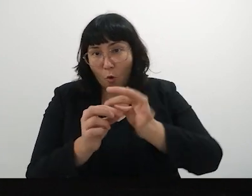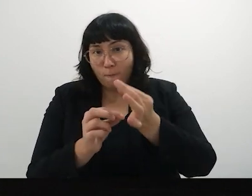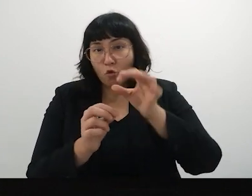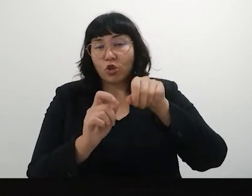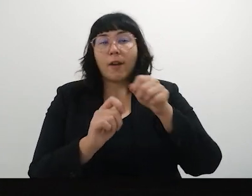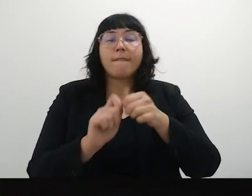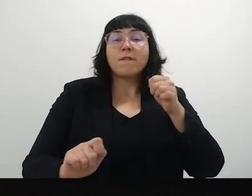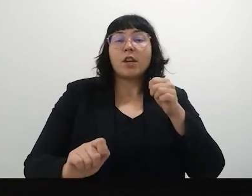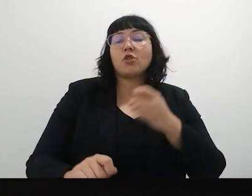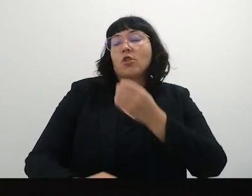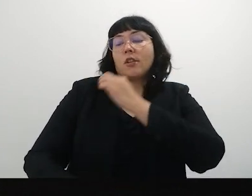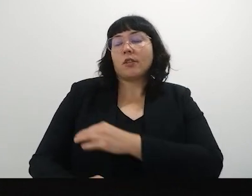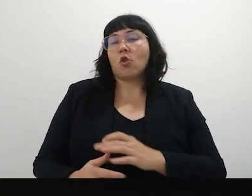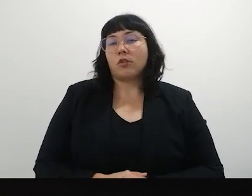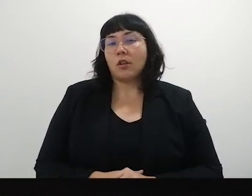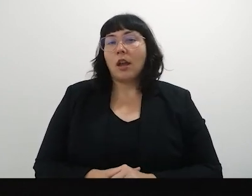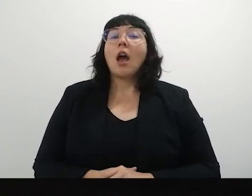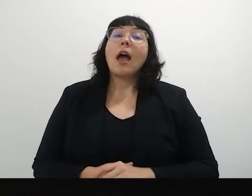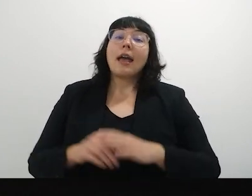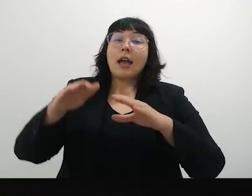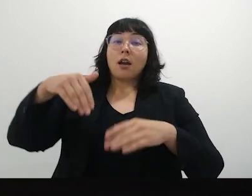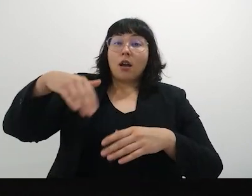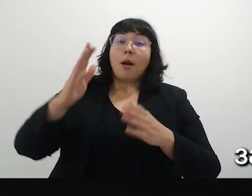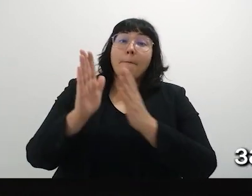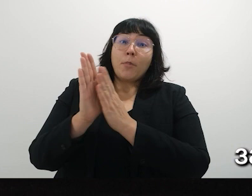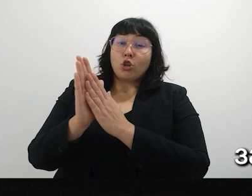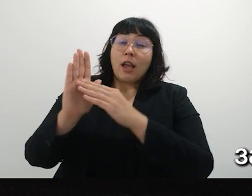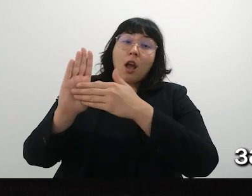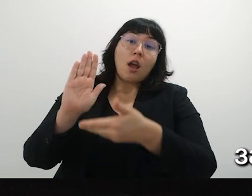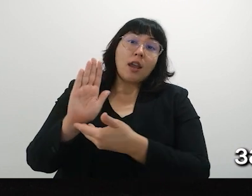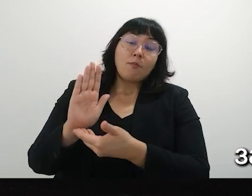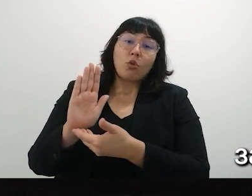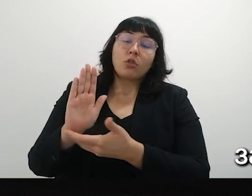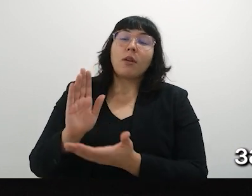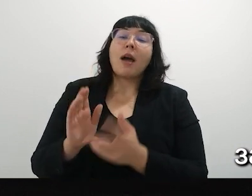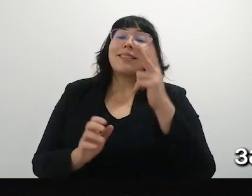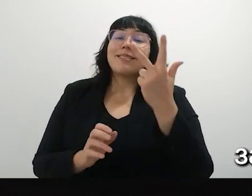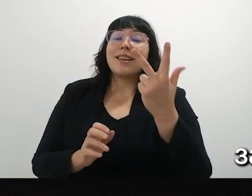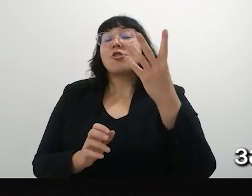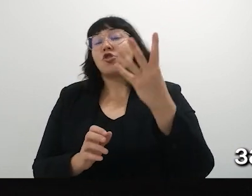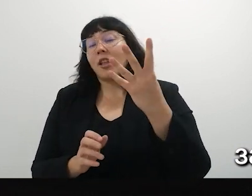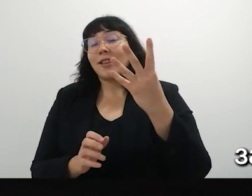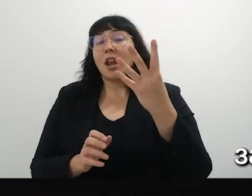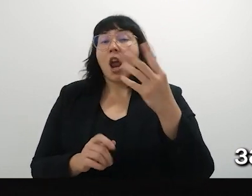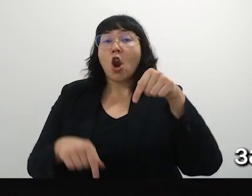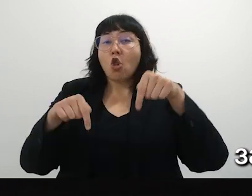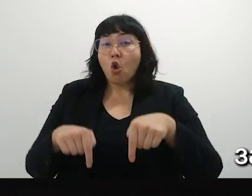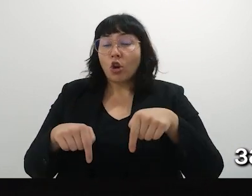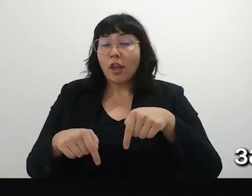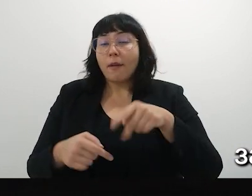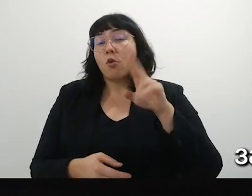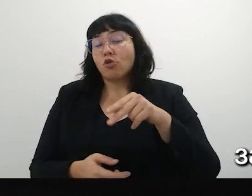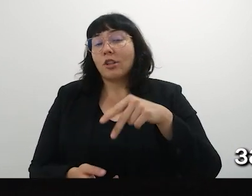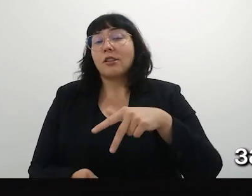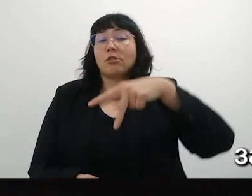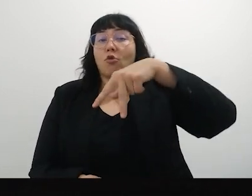ređe 4 stope kako bi posuda stajala uspravno. Keramička posuda je bila gleđosana, odnosno pokrivena zaštitnim bojanim